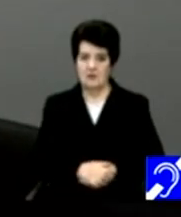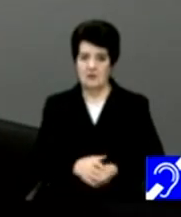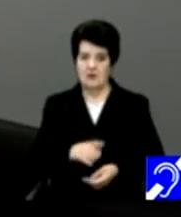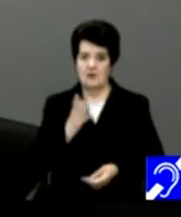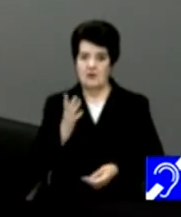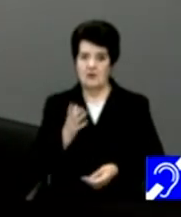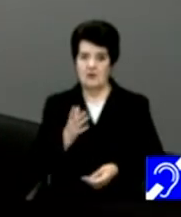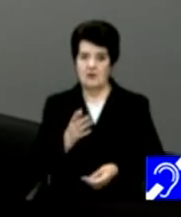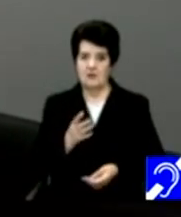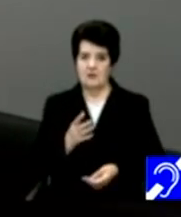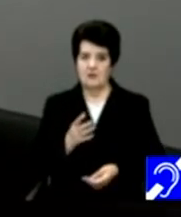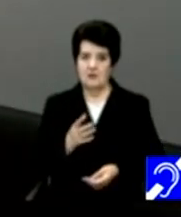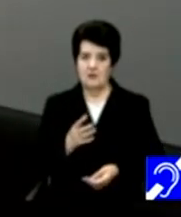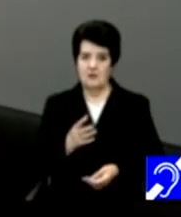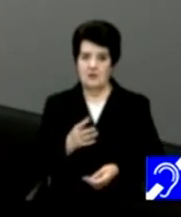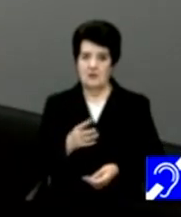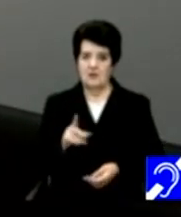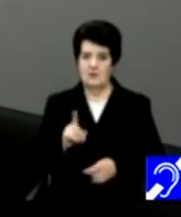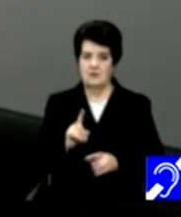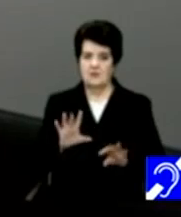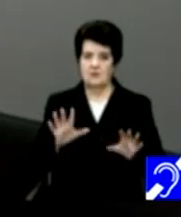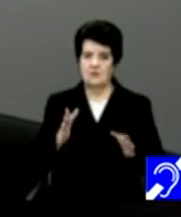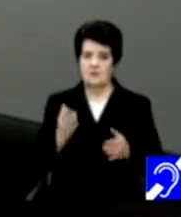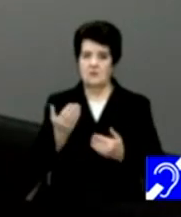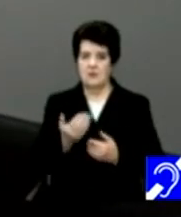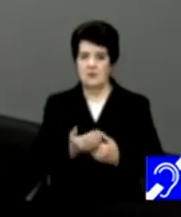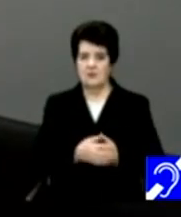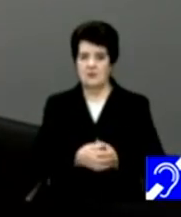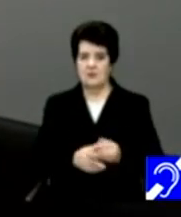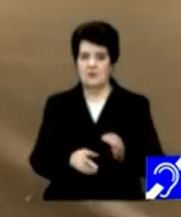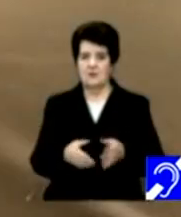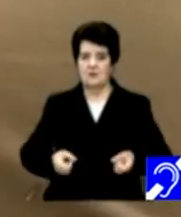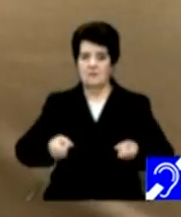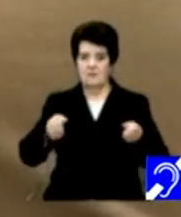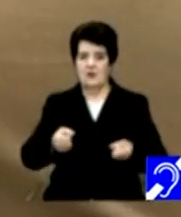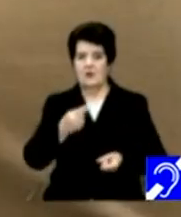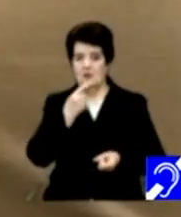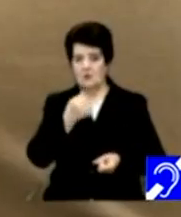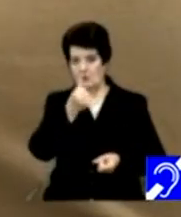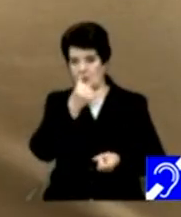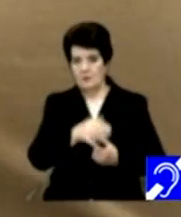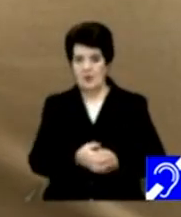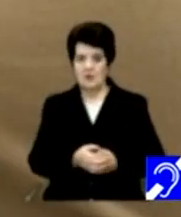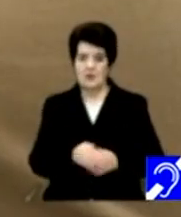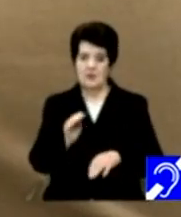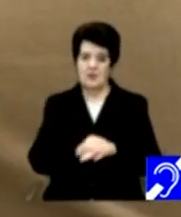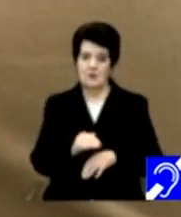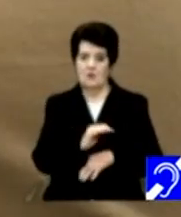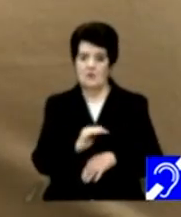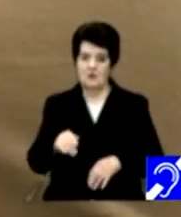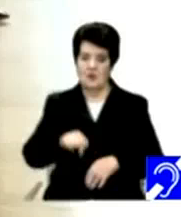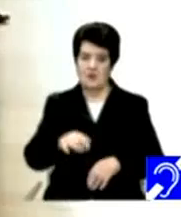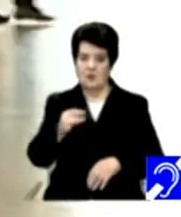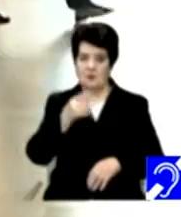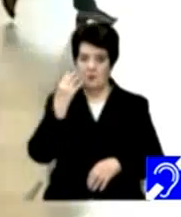de atunci am chicat-o snărea de mine, de atunci duc durerile este. Potrivit datelor oficiale, în Republica